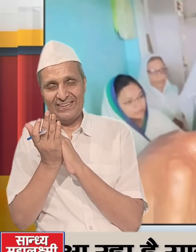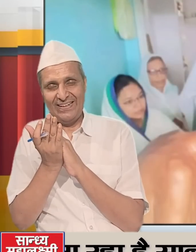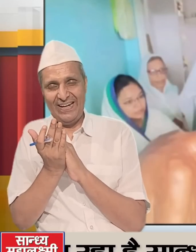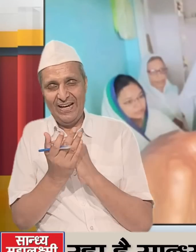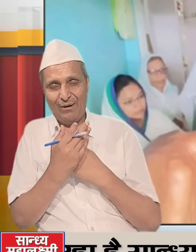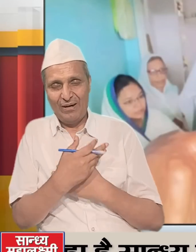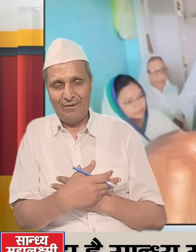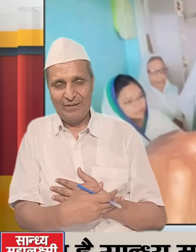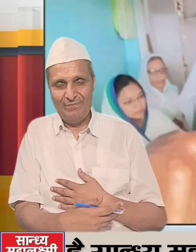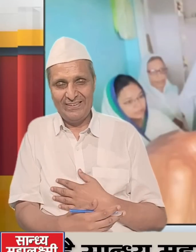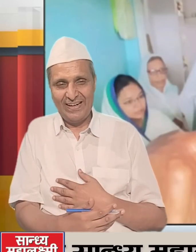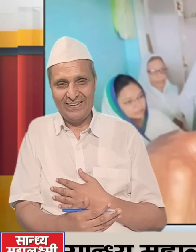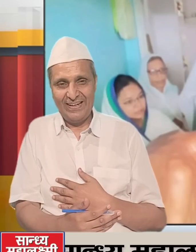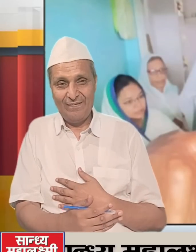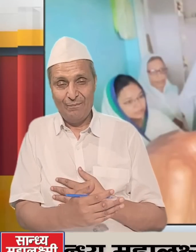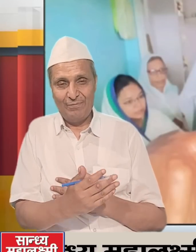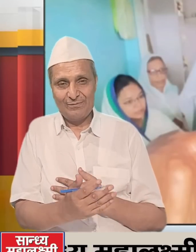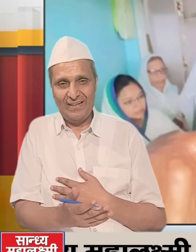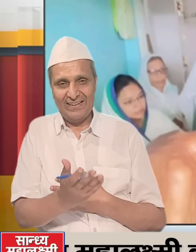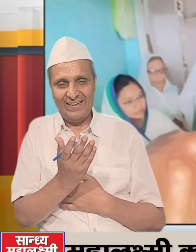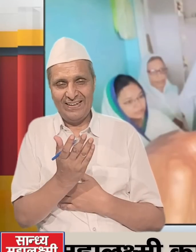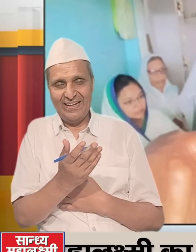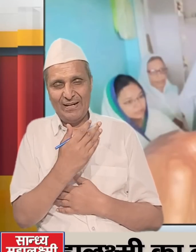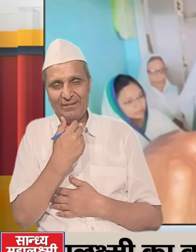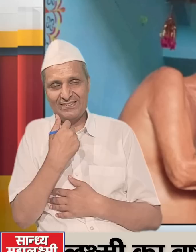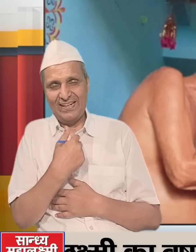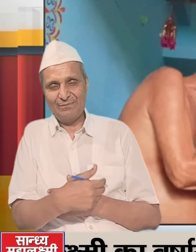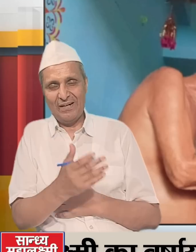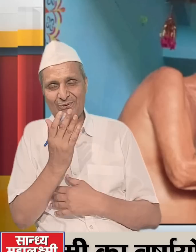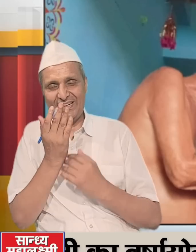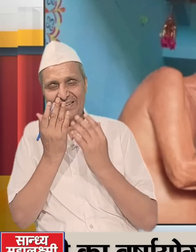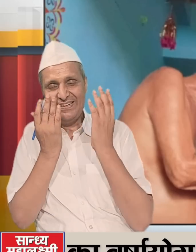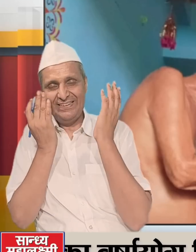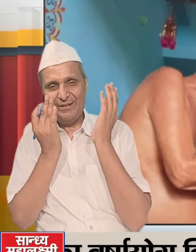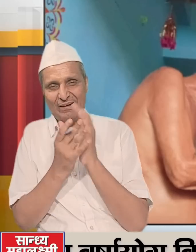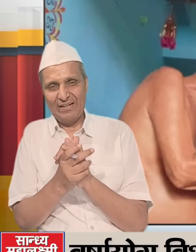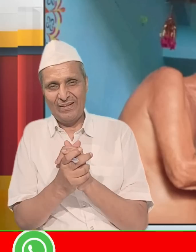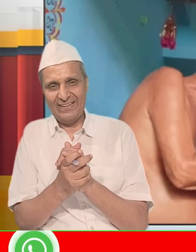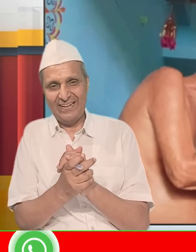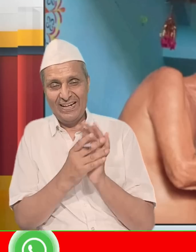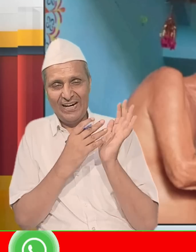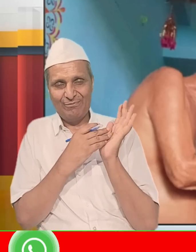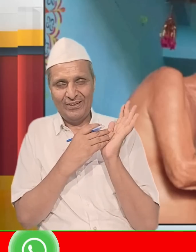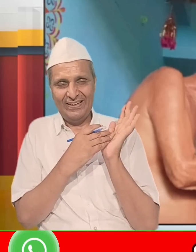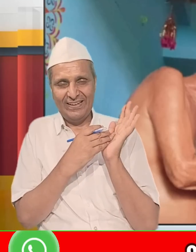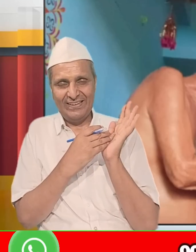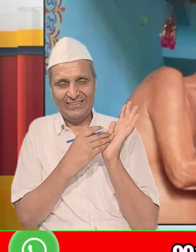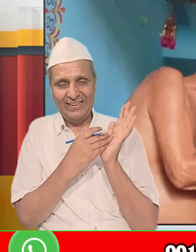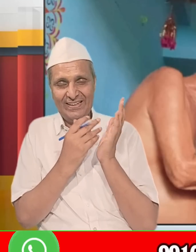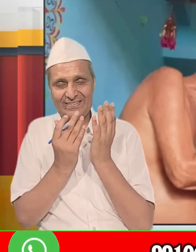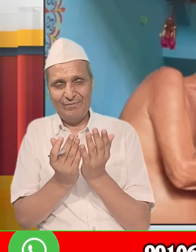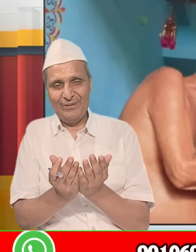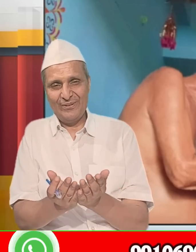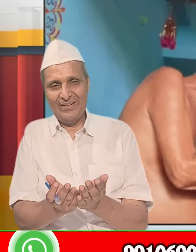बढ़ते जाते हैं, हम आपके पीछे कहते हैं बस में लटके लटके आपके साथ पार हो जाएं, यही भावना बातें हैं। आपको ये देखकर